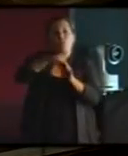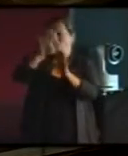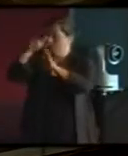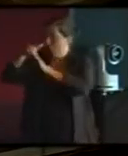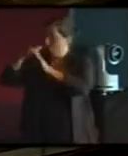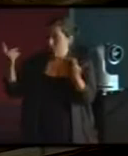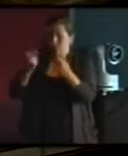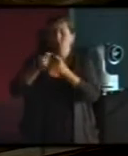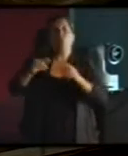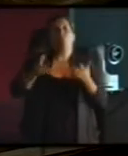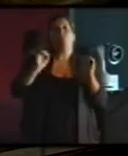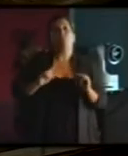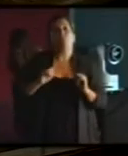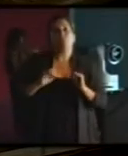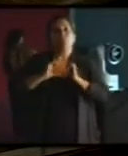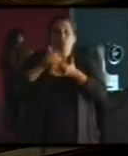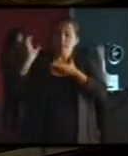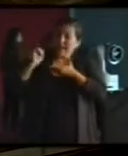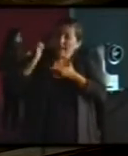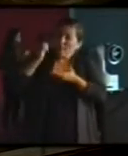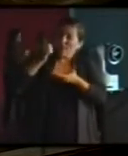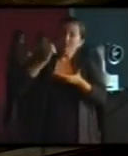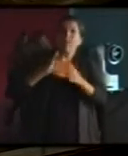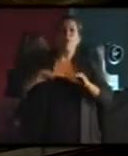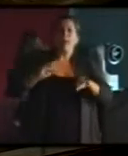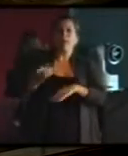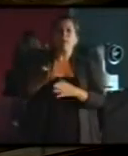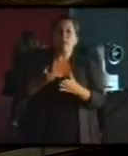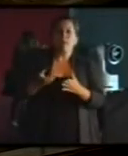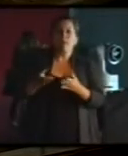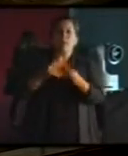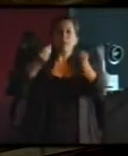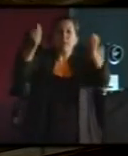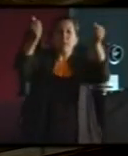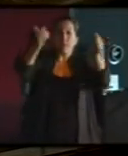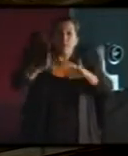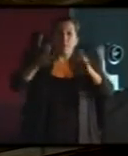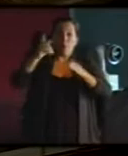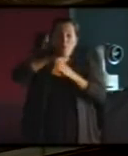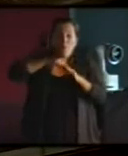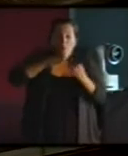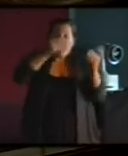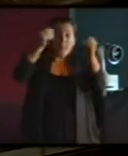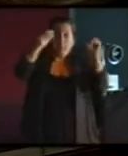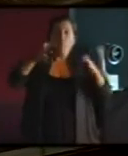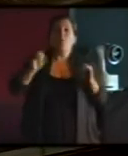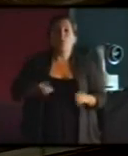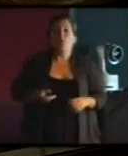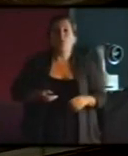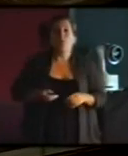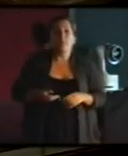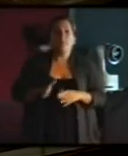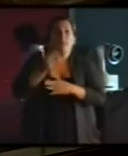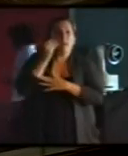peut s'y exprimer, dans le patrimoine immatériel qui peut s'y exprimer, si vous